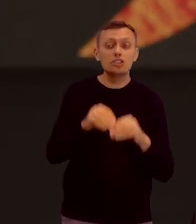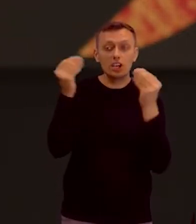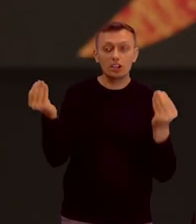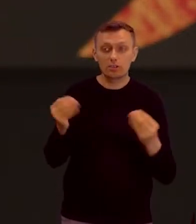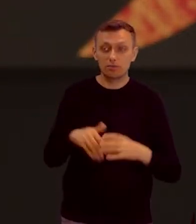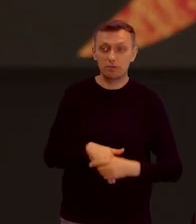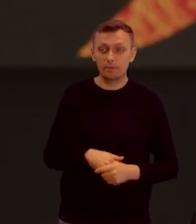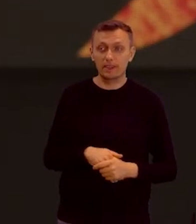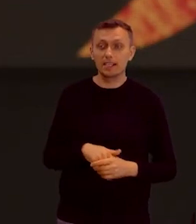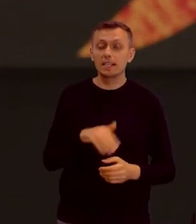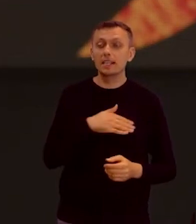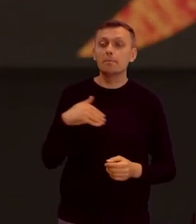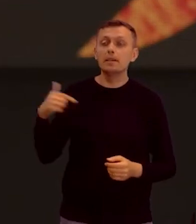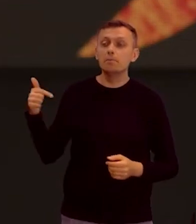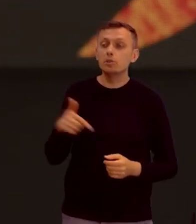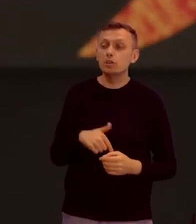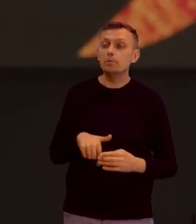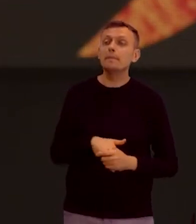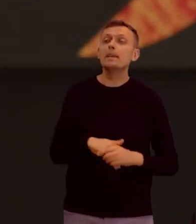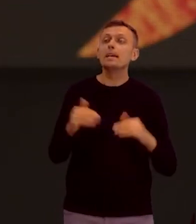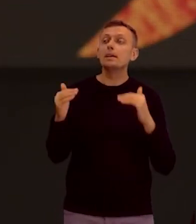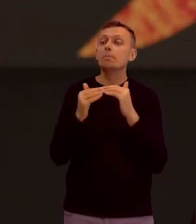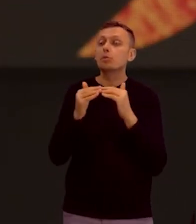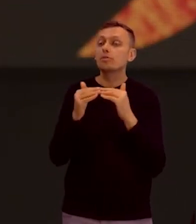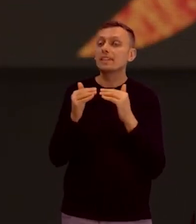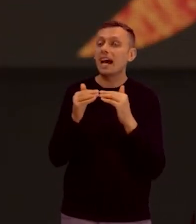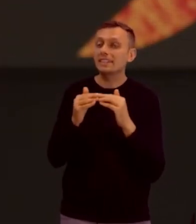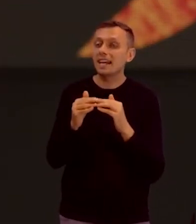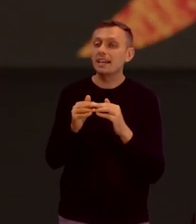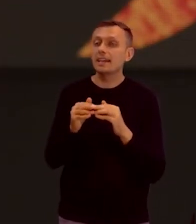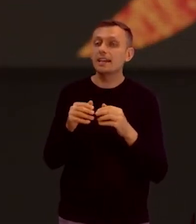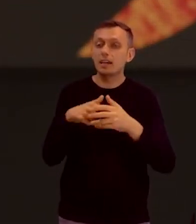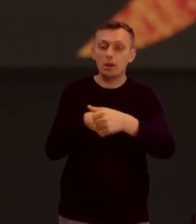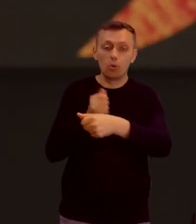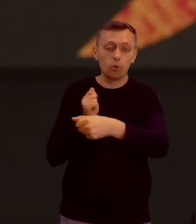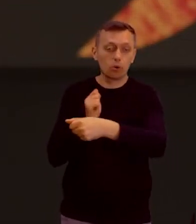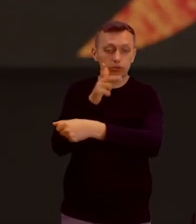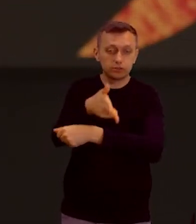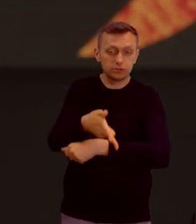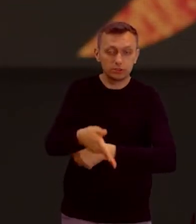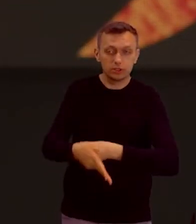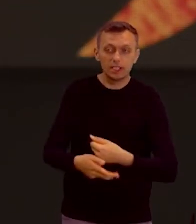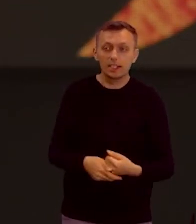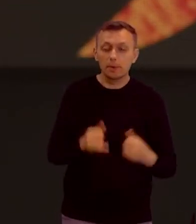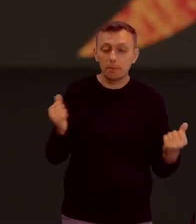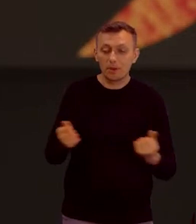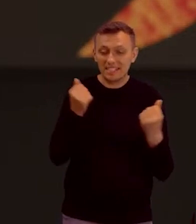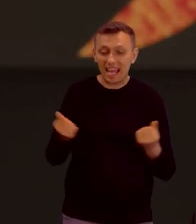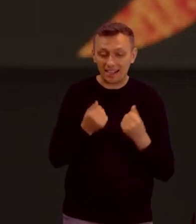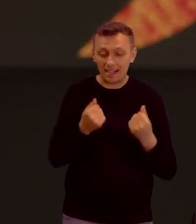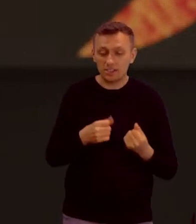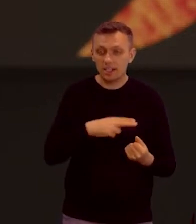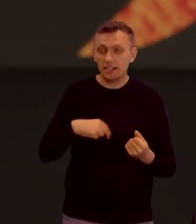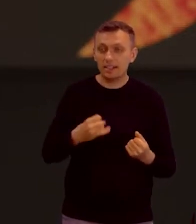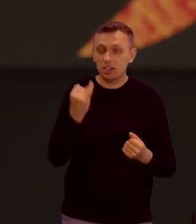strzały, wycelować we właściwym kierunku, a to wiąże się z naszą odpowiedzialnością. Po pierwsze więc,